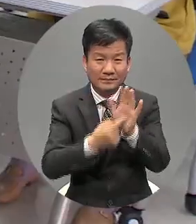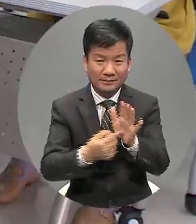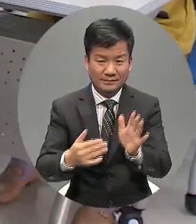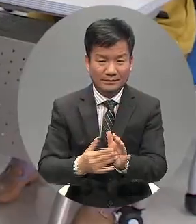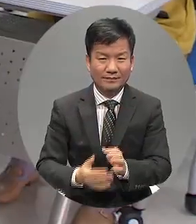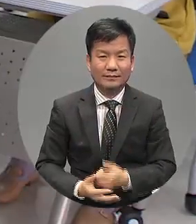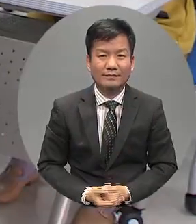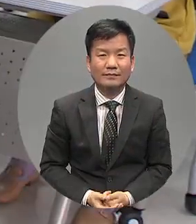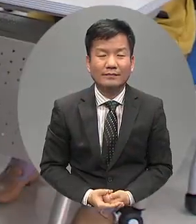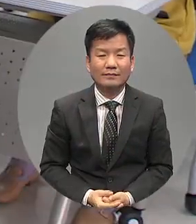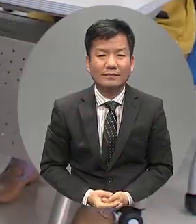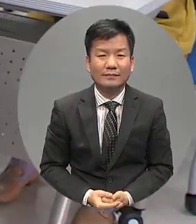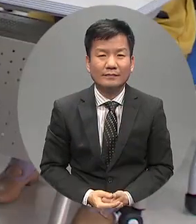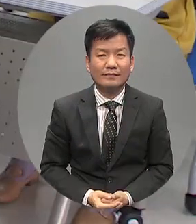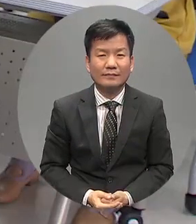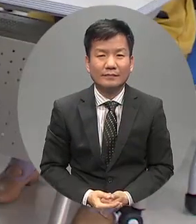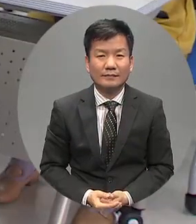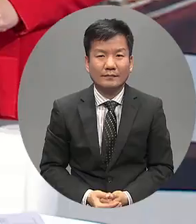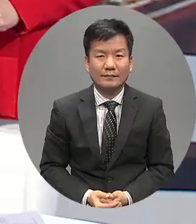밝혔습니다.